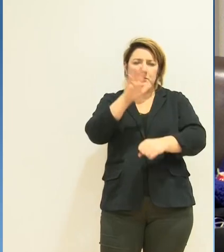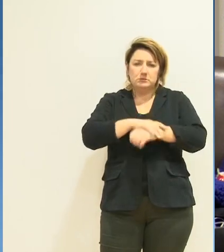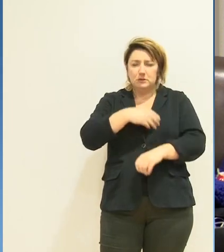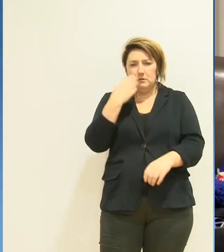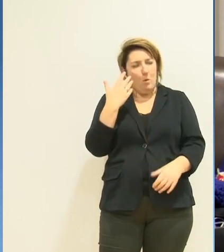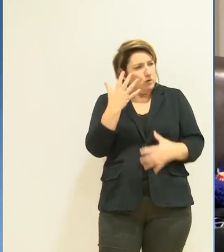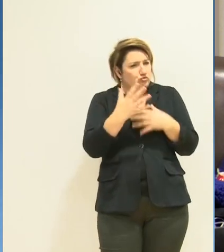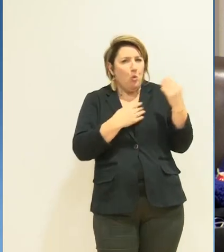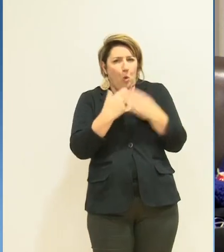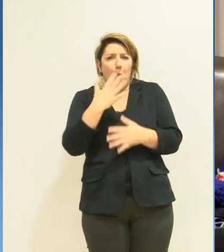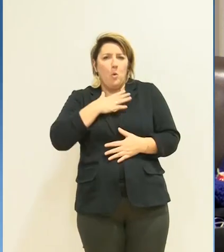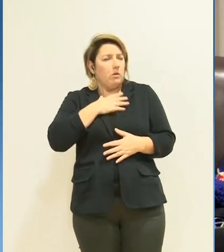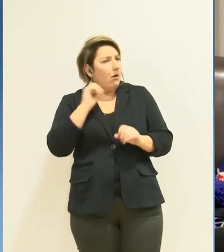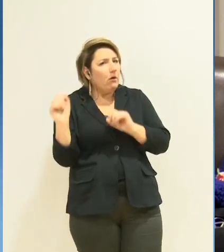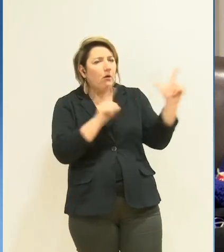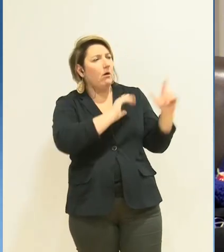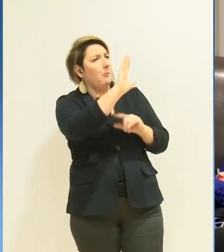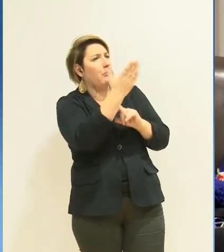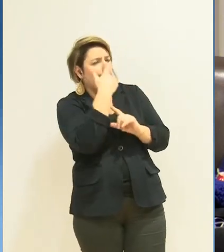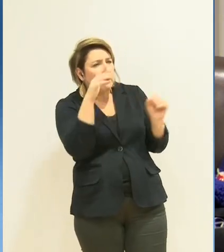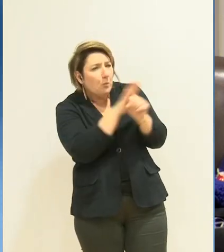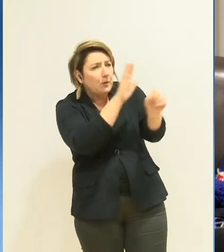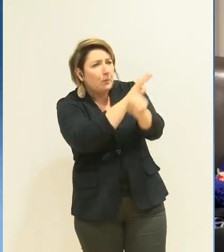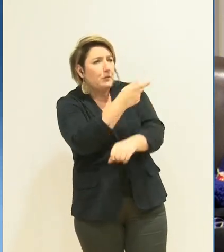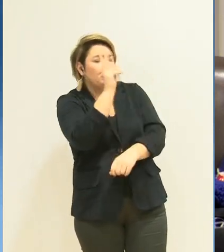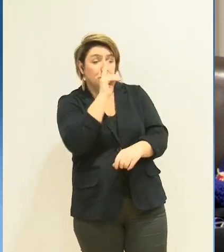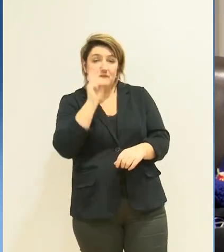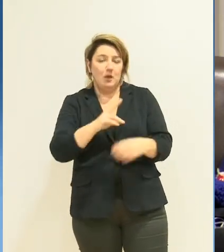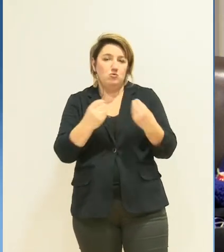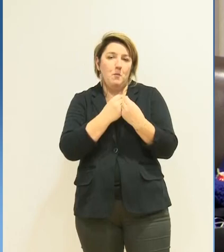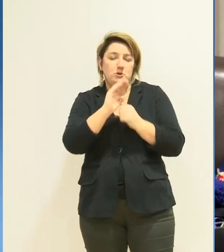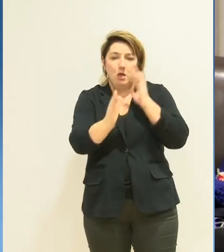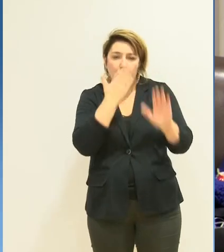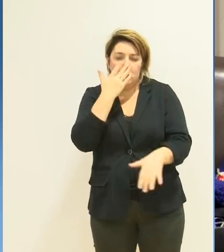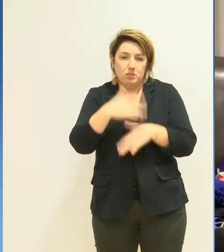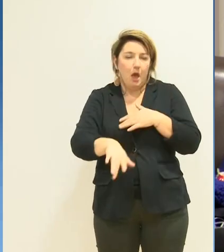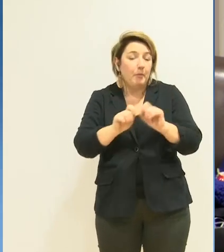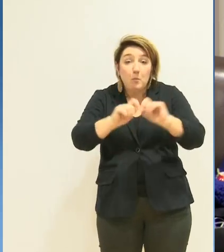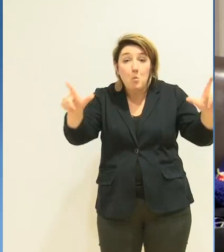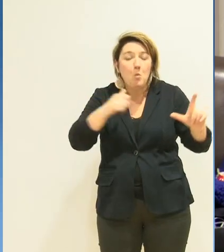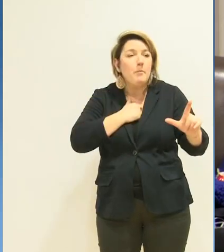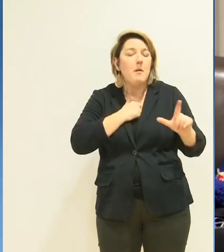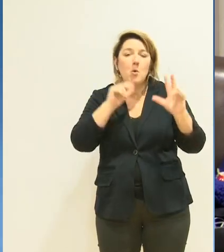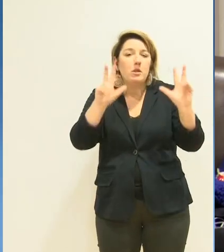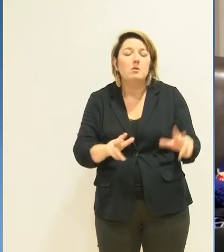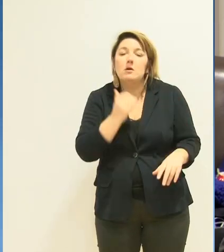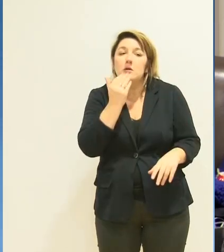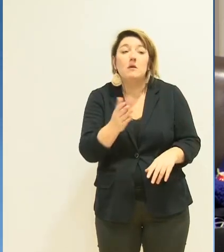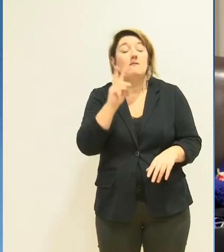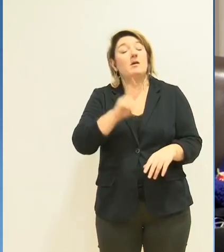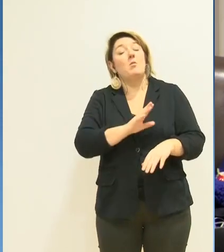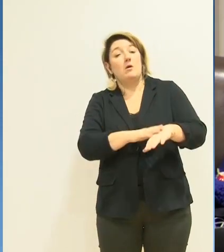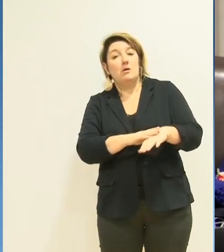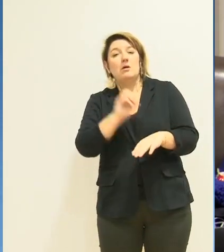montré quand même quelques document plus complet mais malheureusement on les avait pas attendre pour la petite histoire je vous conseille d'aller au bout j'ai jeté des ronds